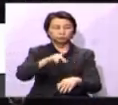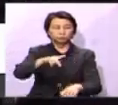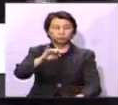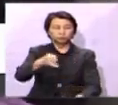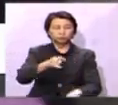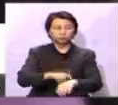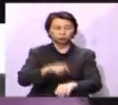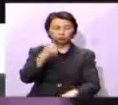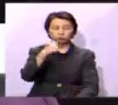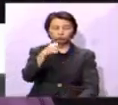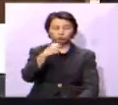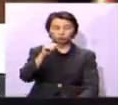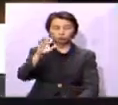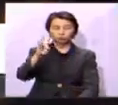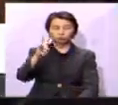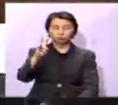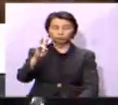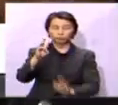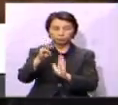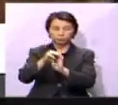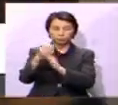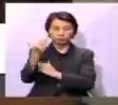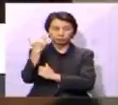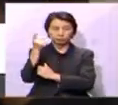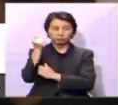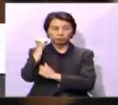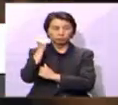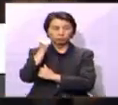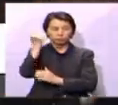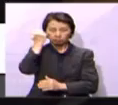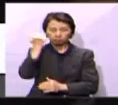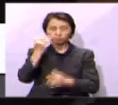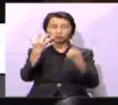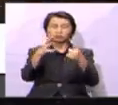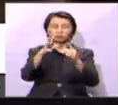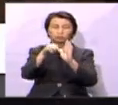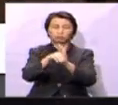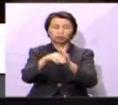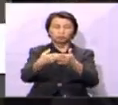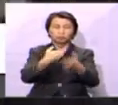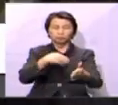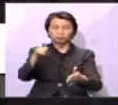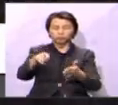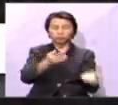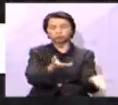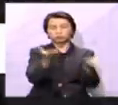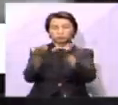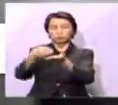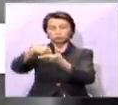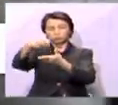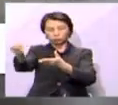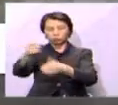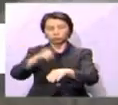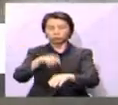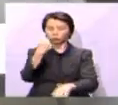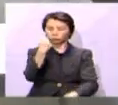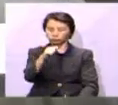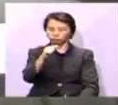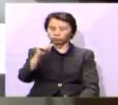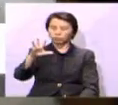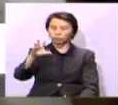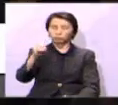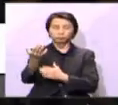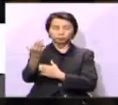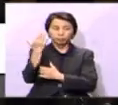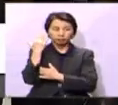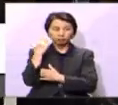pukul 10.07 pagi tadi. Prosiding mengambil masa 15 minit sebelum dia dibawa keluar pada pukul 10.50